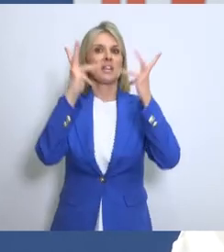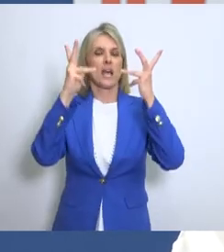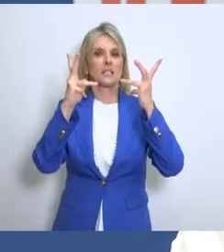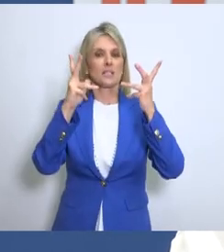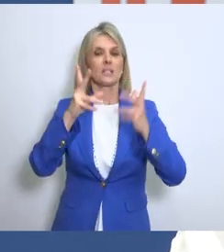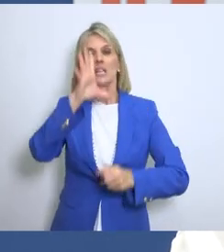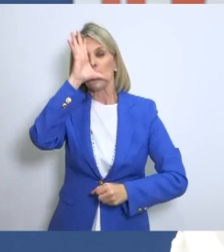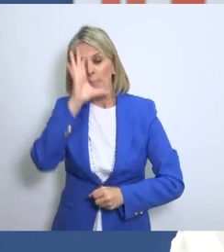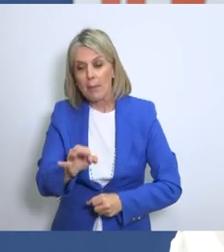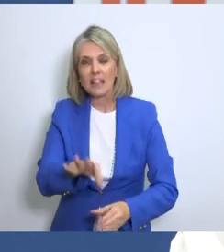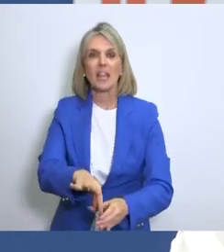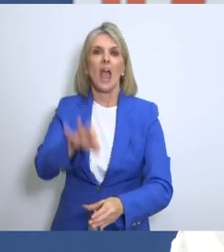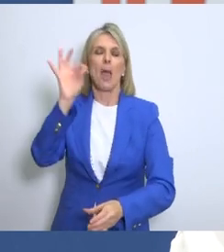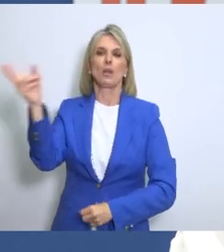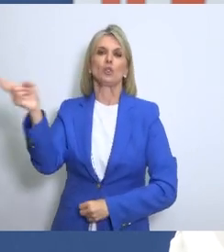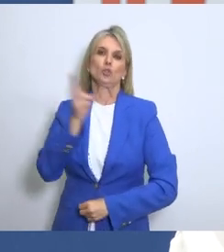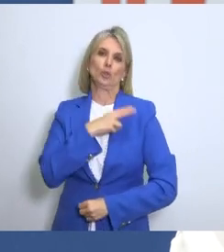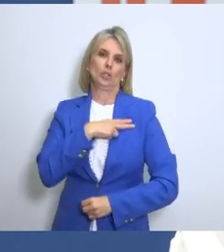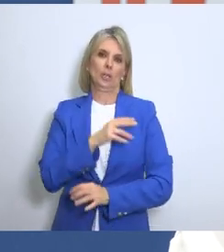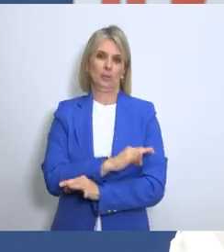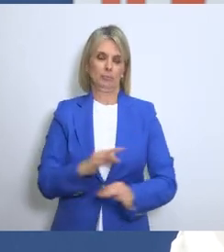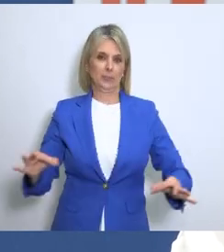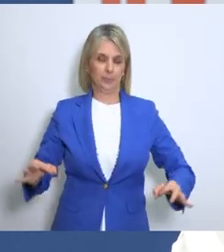χρήσιμη επιλογή στις εκλογές της 21ης Μάη.